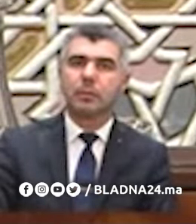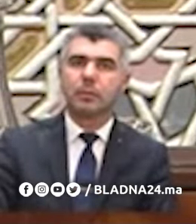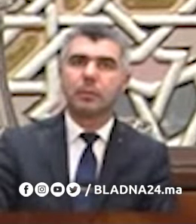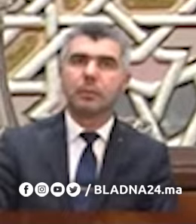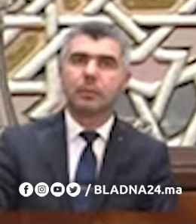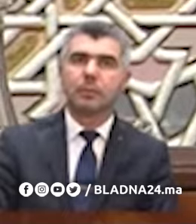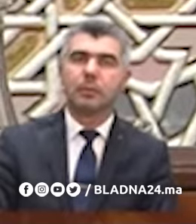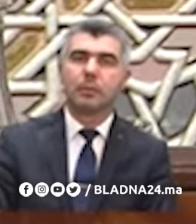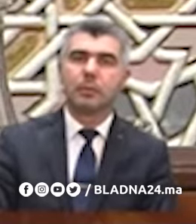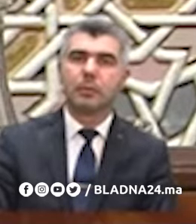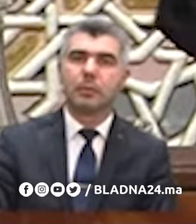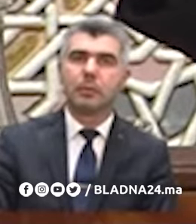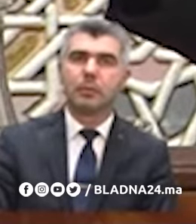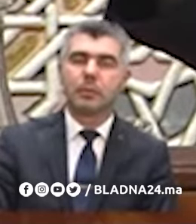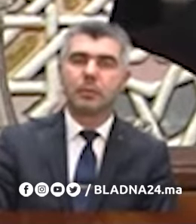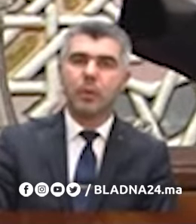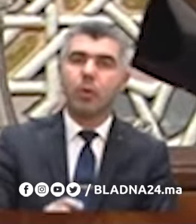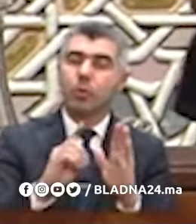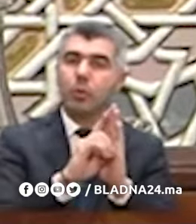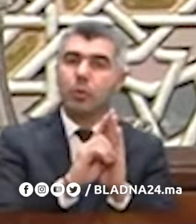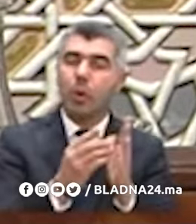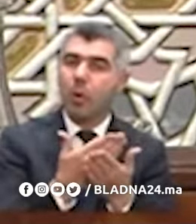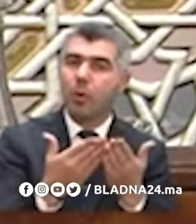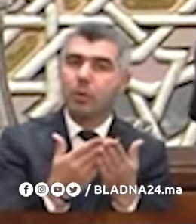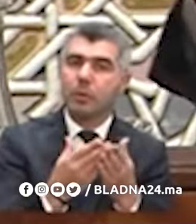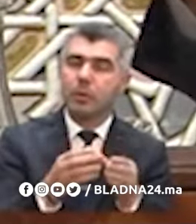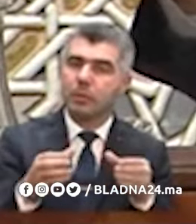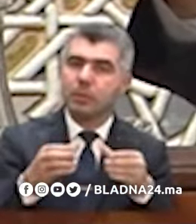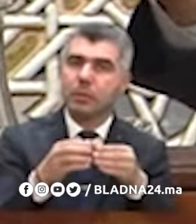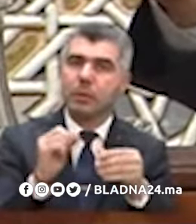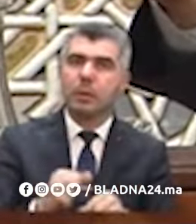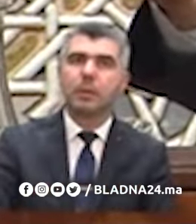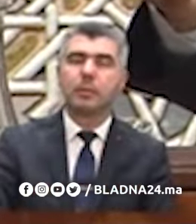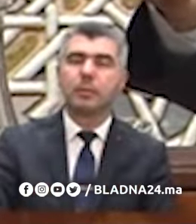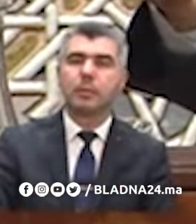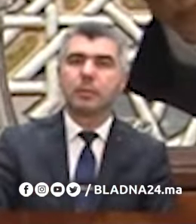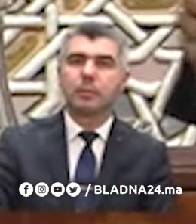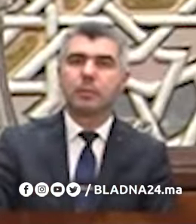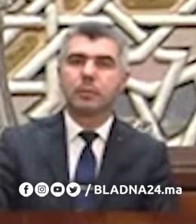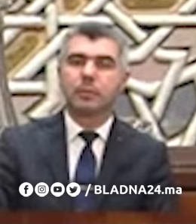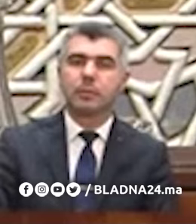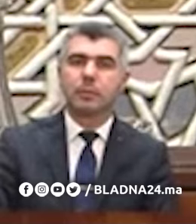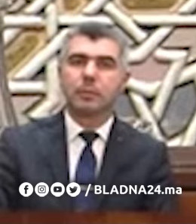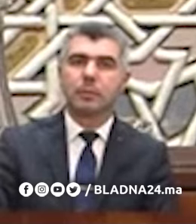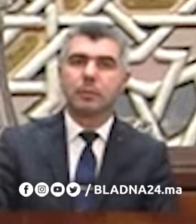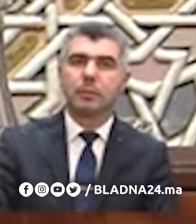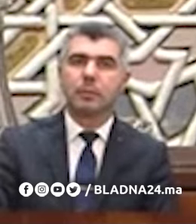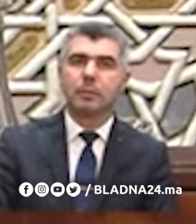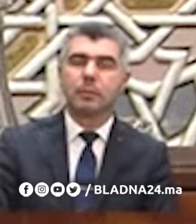كيفاش غنتواضع معك؟ هذا راه حق دستوري ديال الجميع، هذا انا كنضمن الحقوق للجميع.